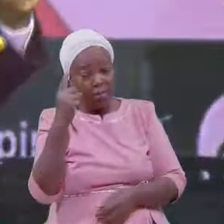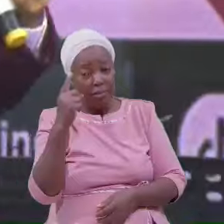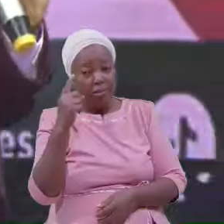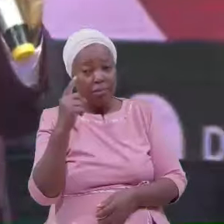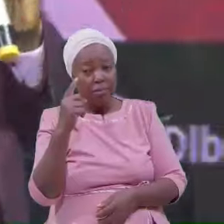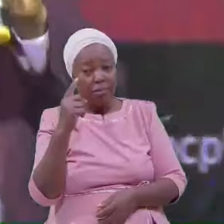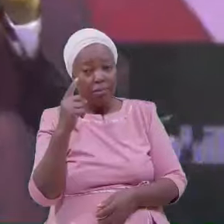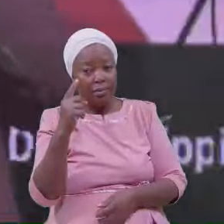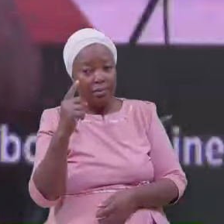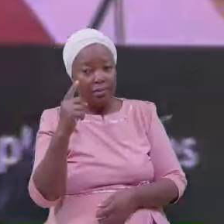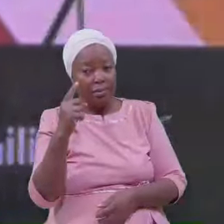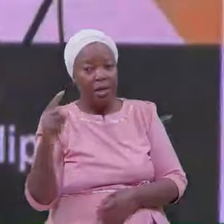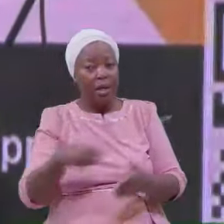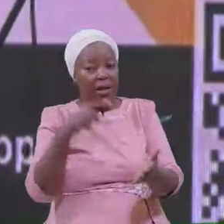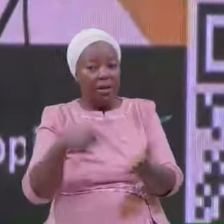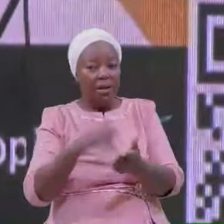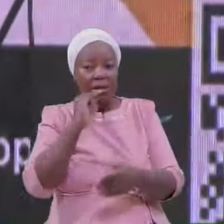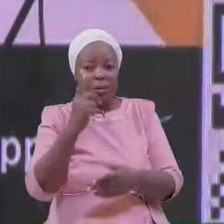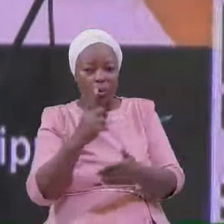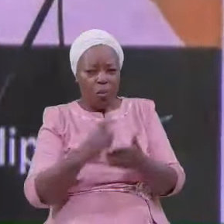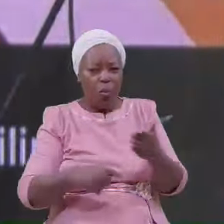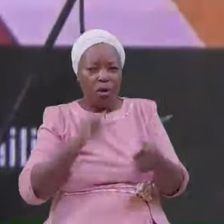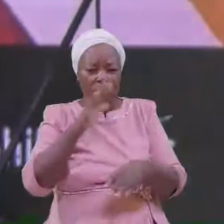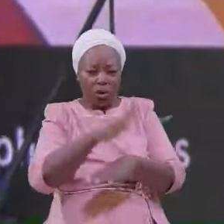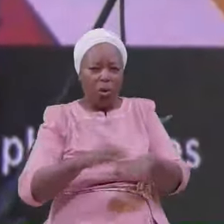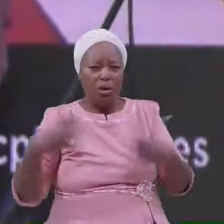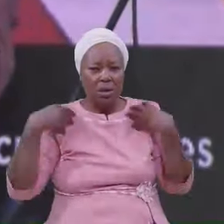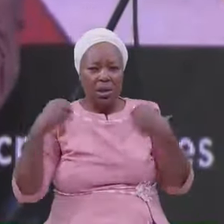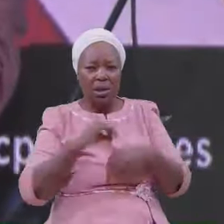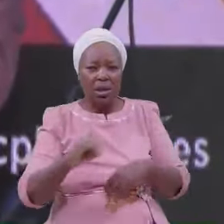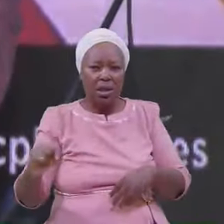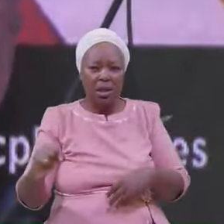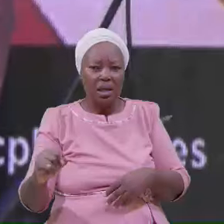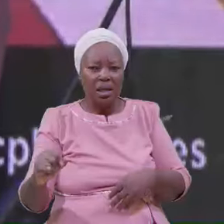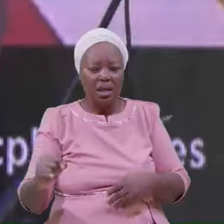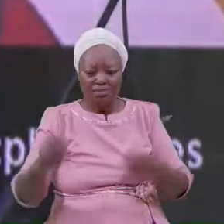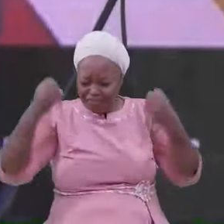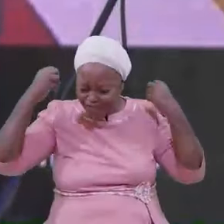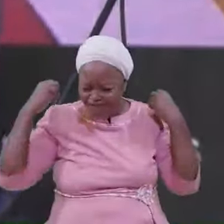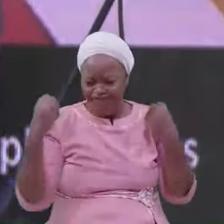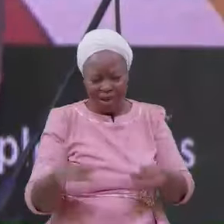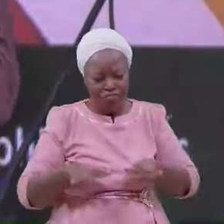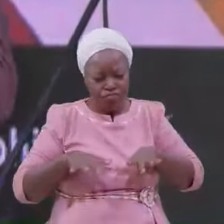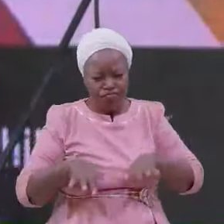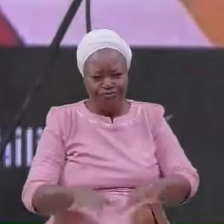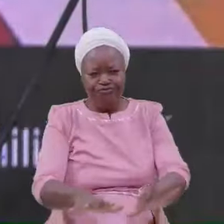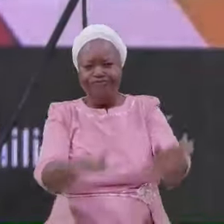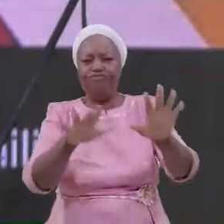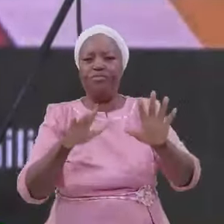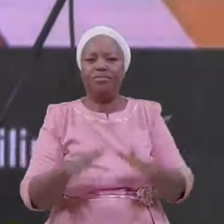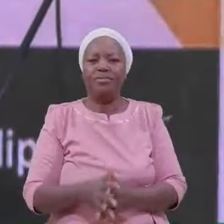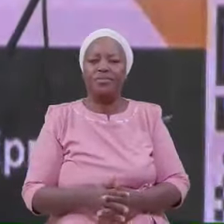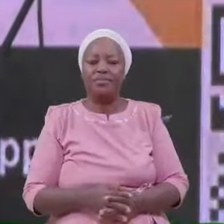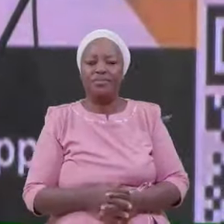This is what is called healing en masse. Ito ang pagpapagaling